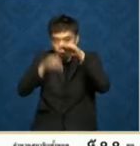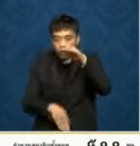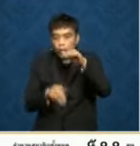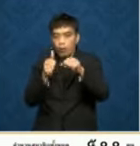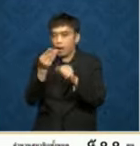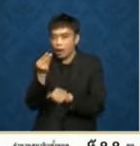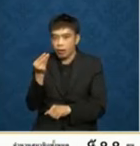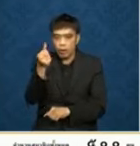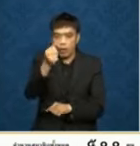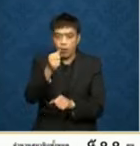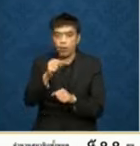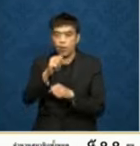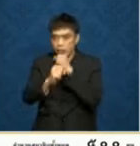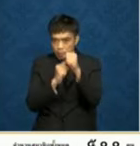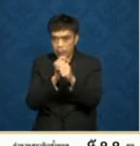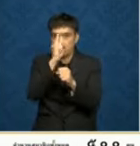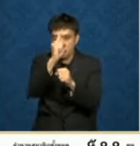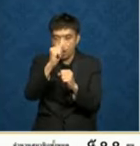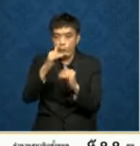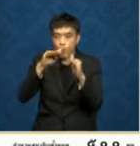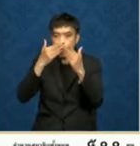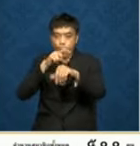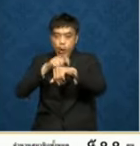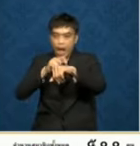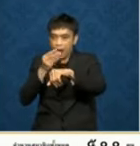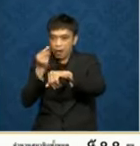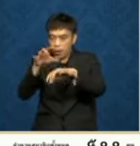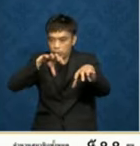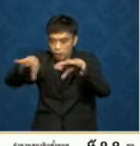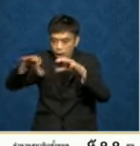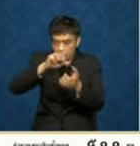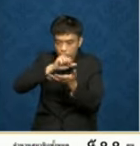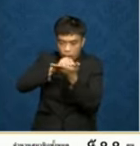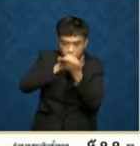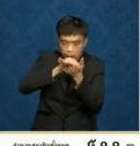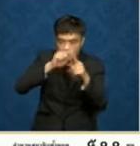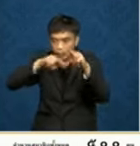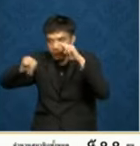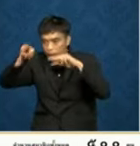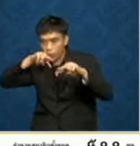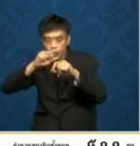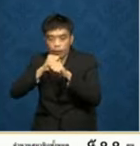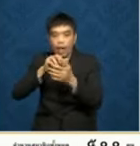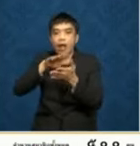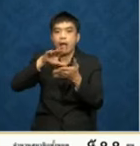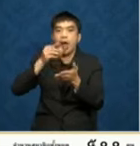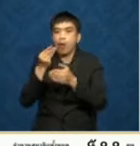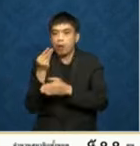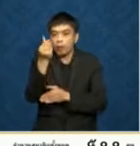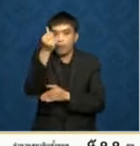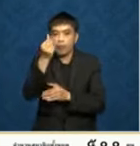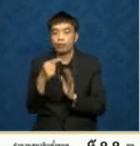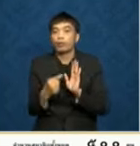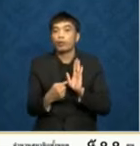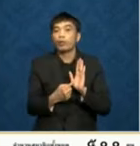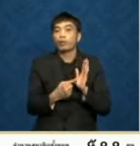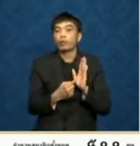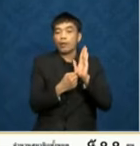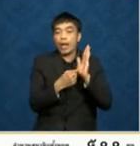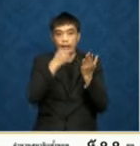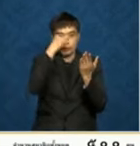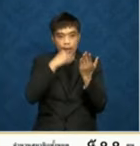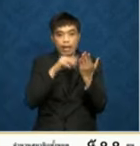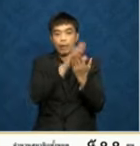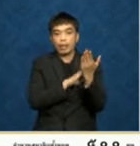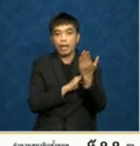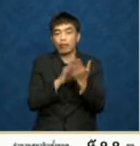25 ปี ภายในปีเดีวครับย้อนกบมาที่เมืไทยครั จะยื่นพาสีออนไน์ต่อเธอเบียรรถดูข้มลธ